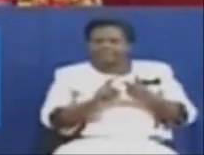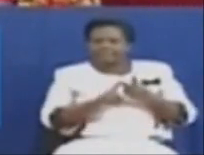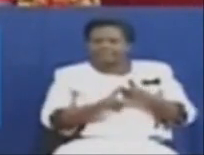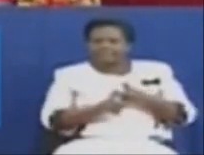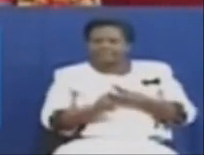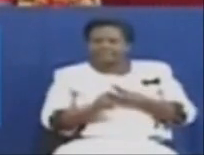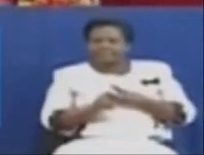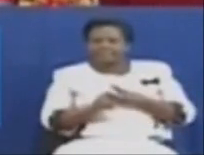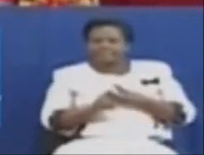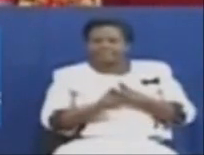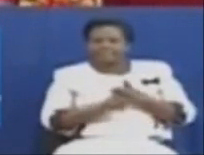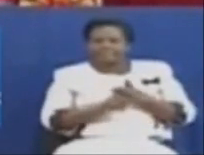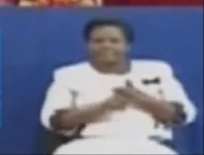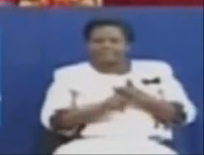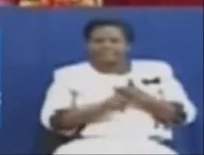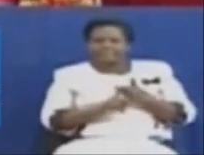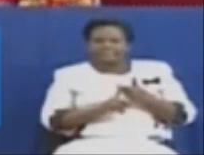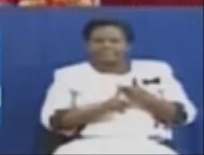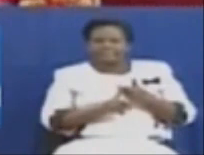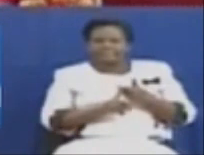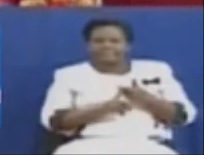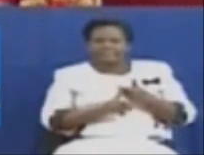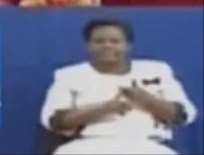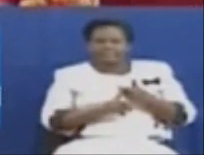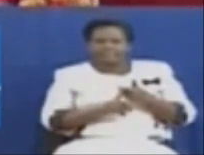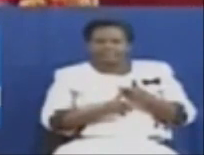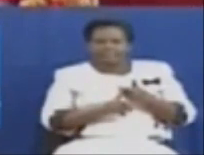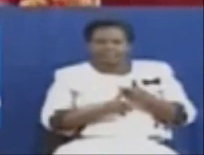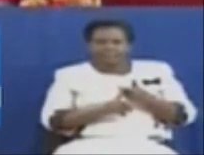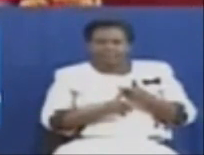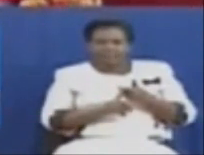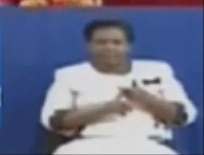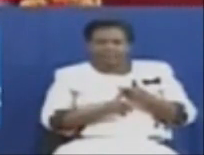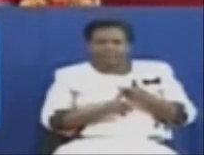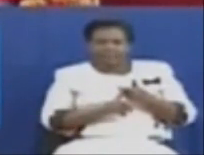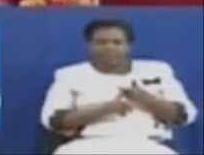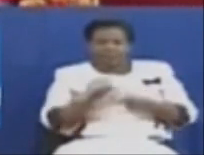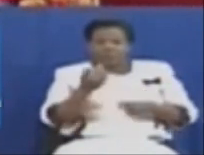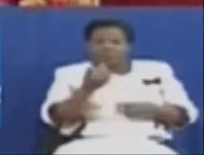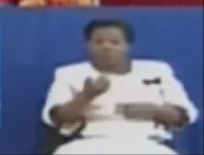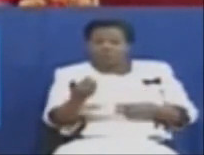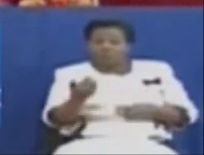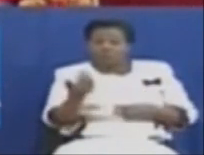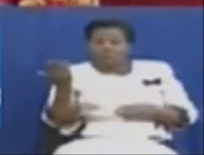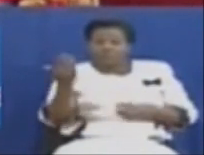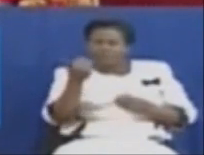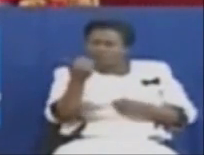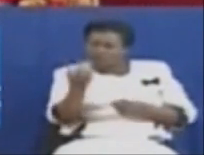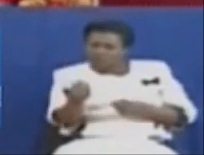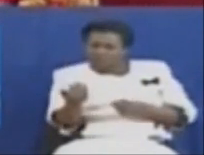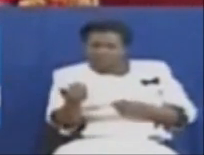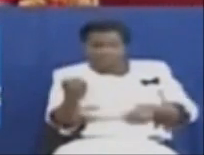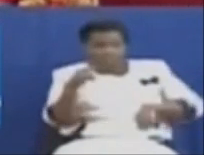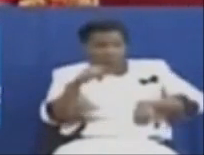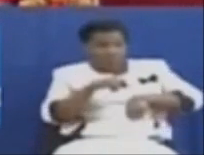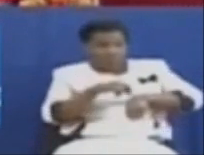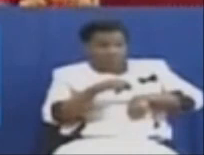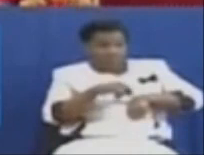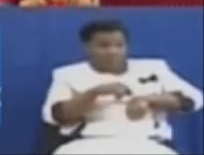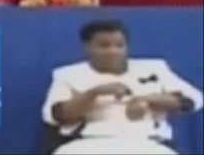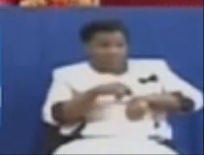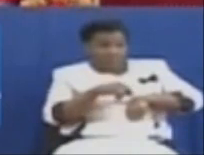kuwatumia watoto pasivyo kikawaida. Lakini nina masuala mawili ya nyongeza. Kwa kuwa